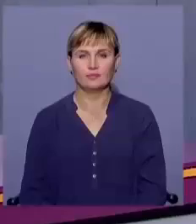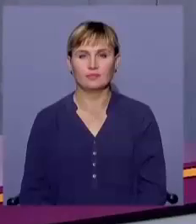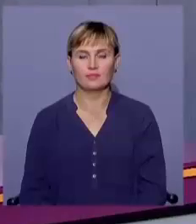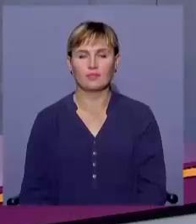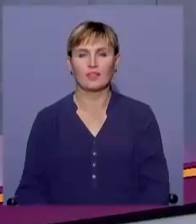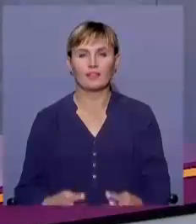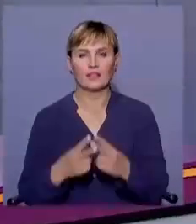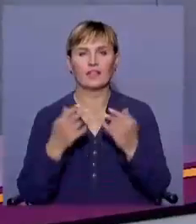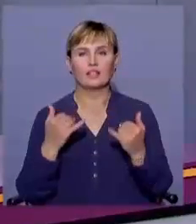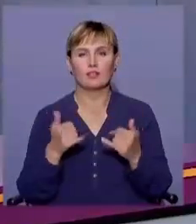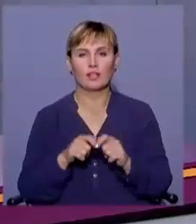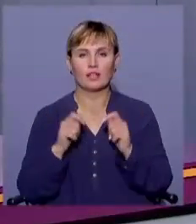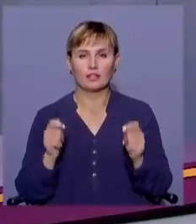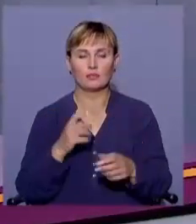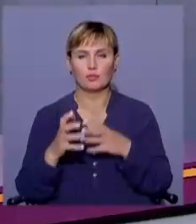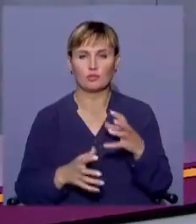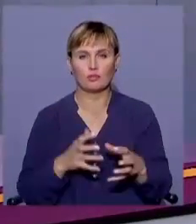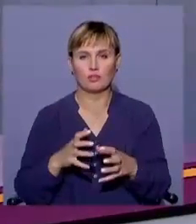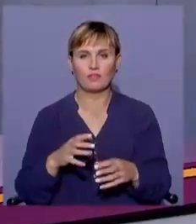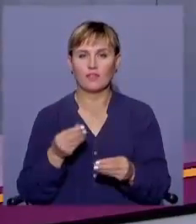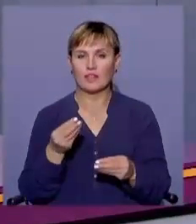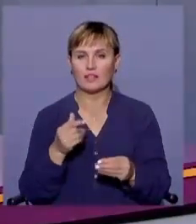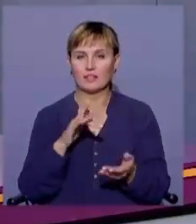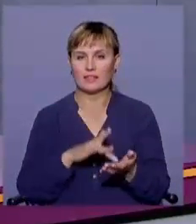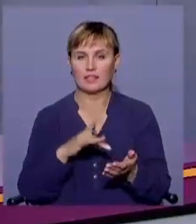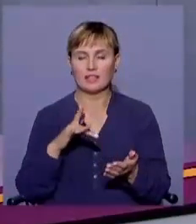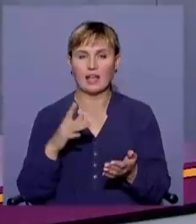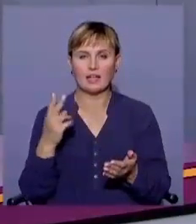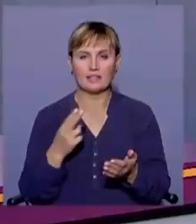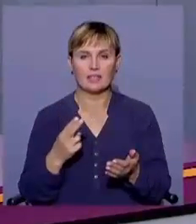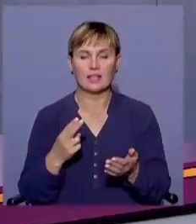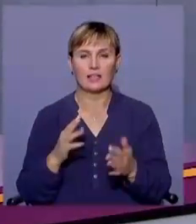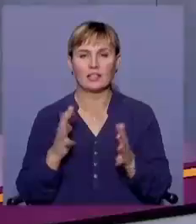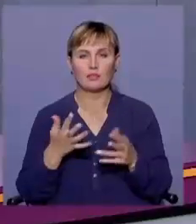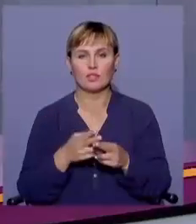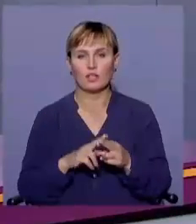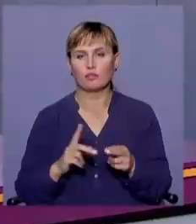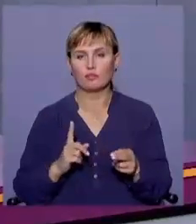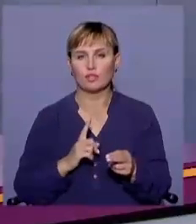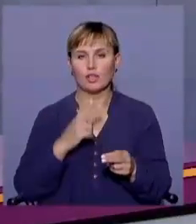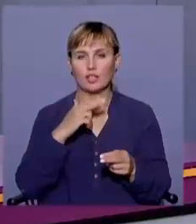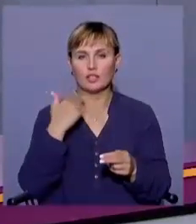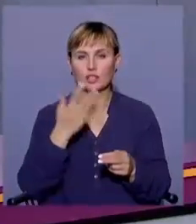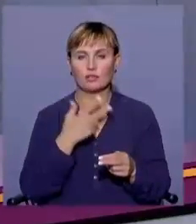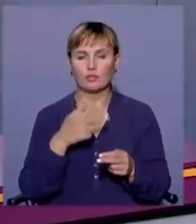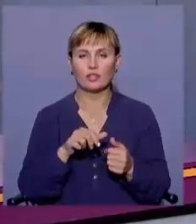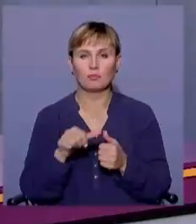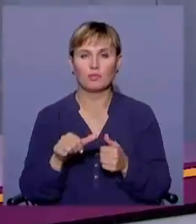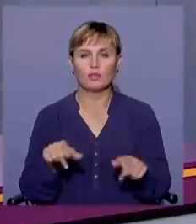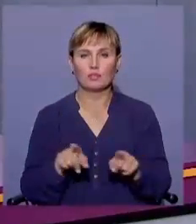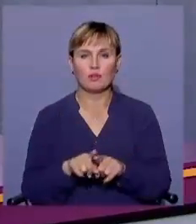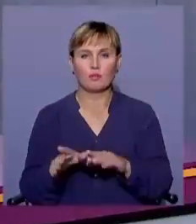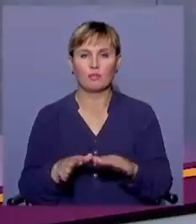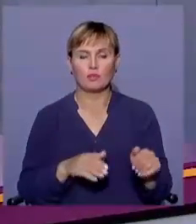В столице сегодня открылся Международный финансовый центр «Астана». Событие, которого ждали 3 года. Именно столько прошло